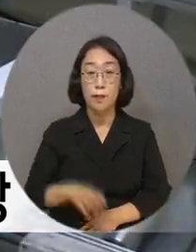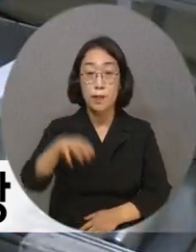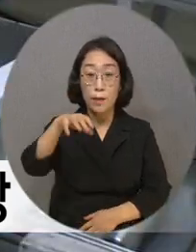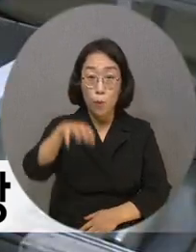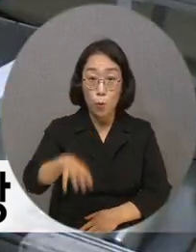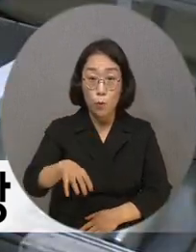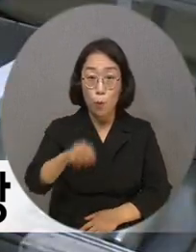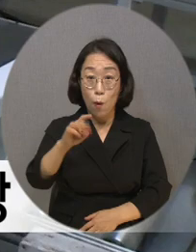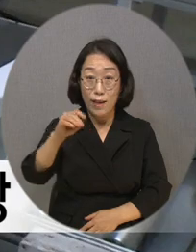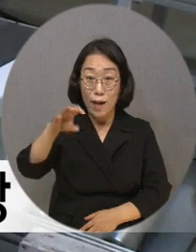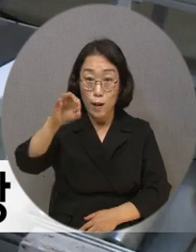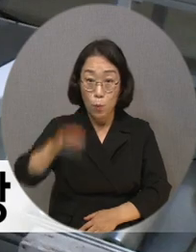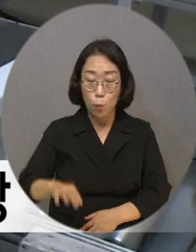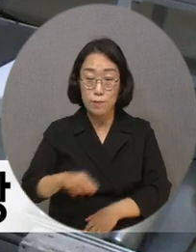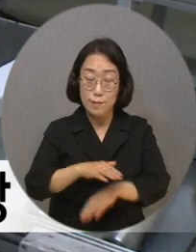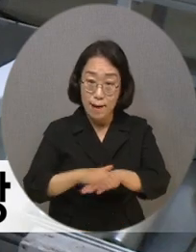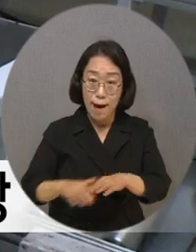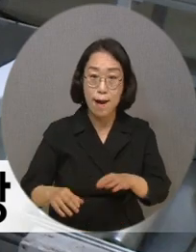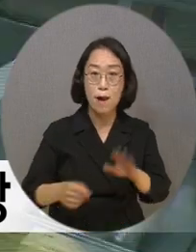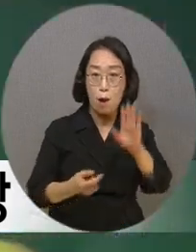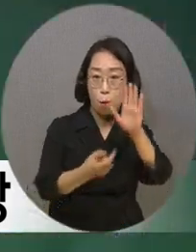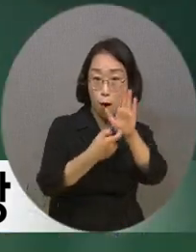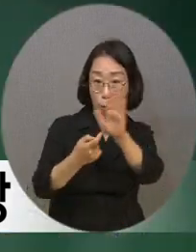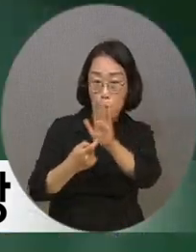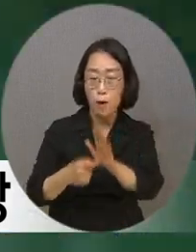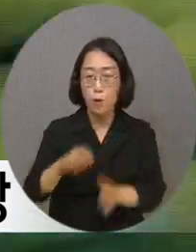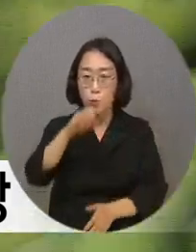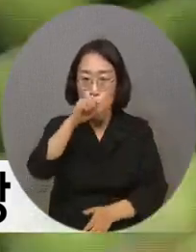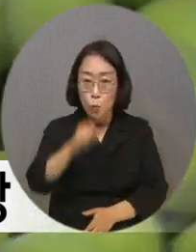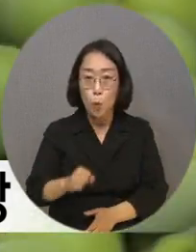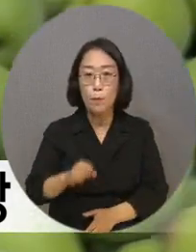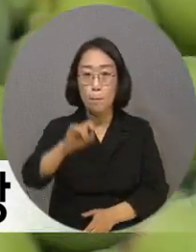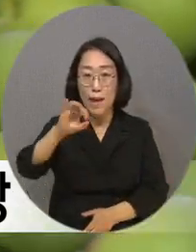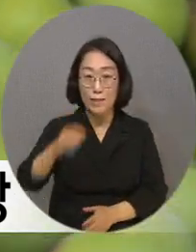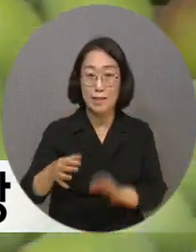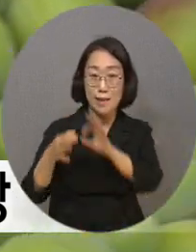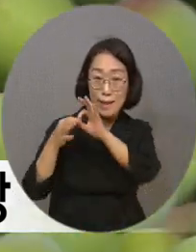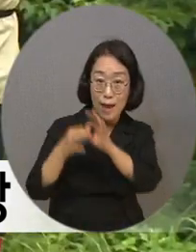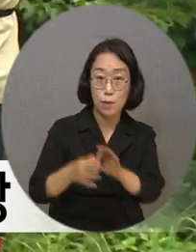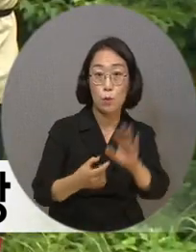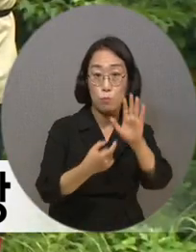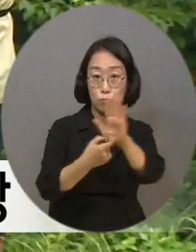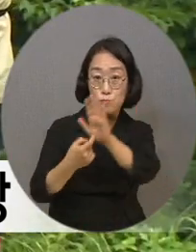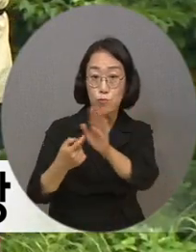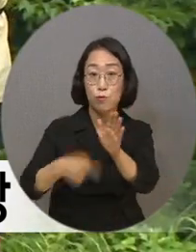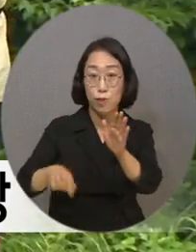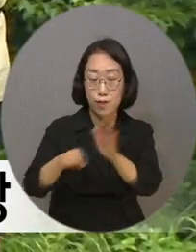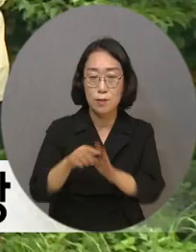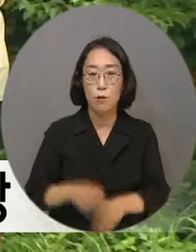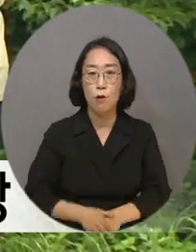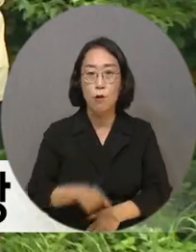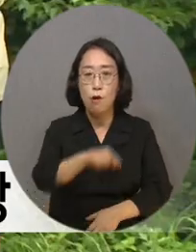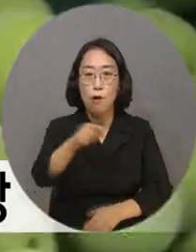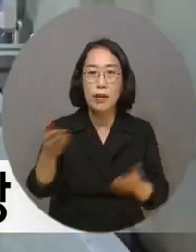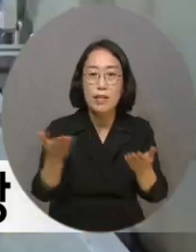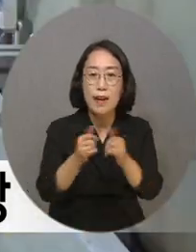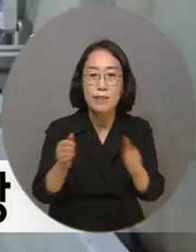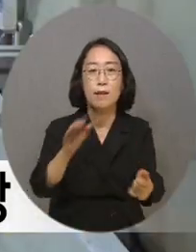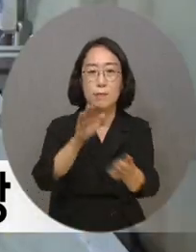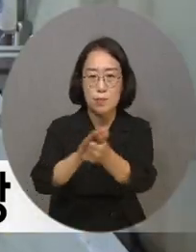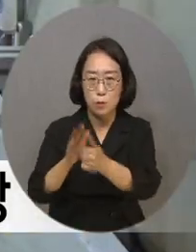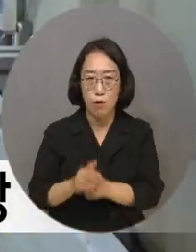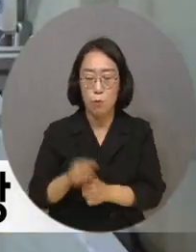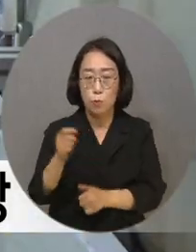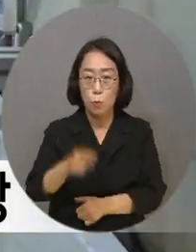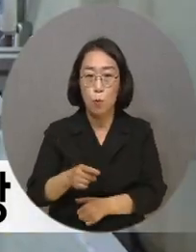광양시는 광양매실의 경쟁력을 더욱 높이고 명품 매실의 명성을 유지하기 위해 매실가원 전정인력 지원,